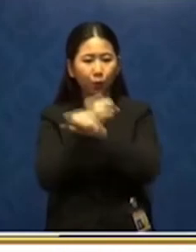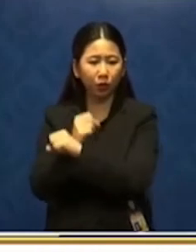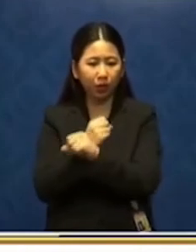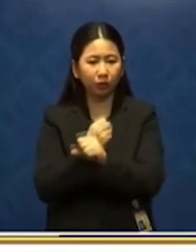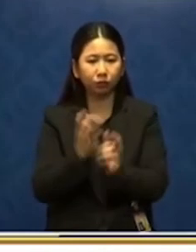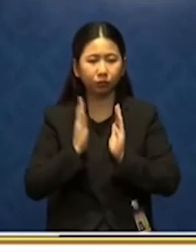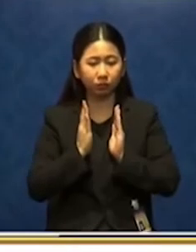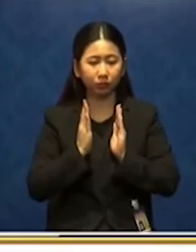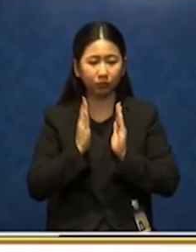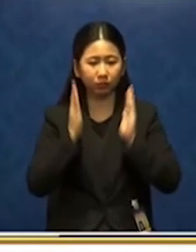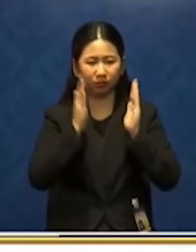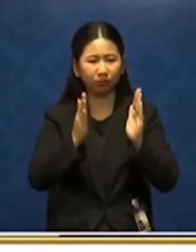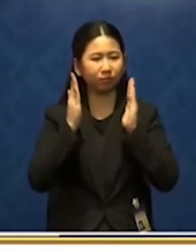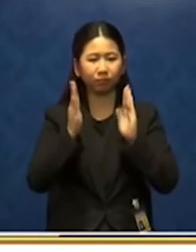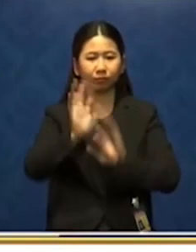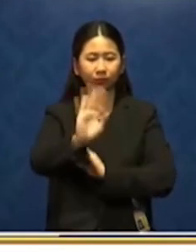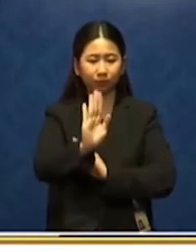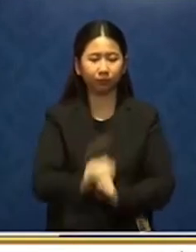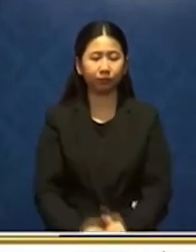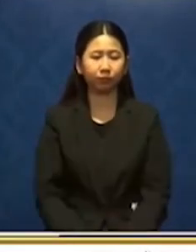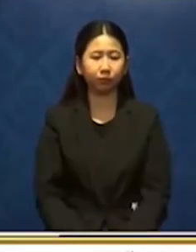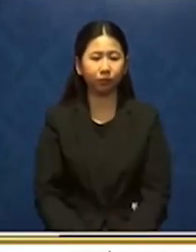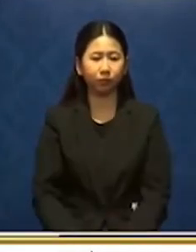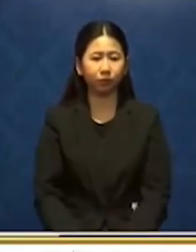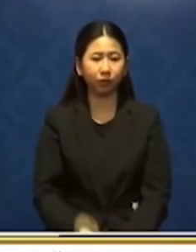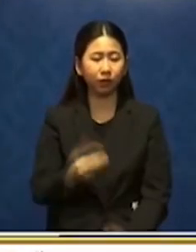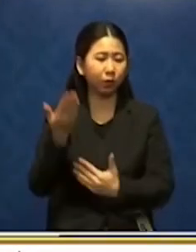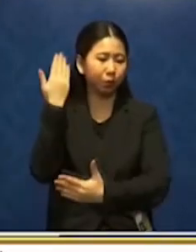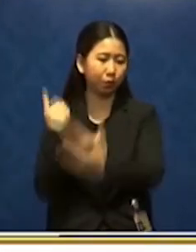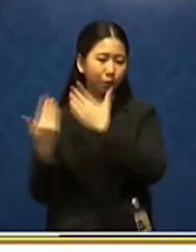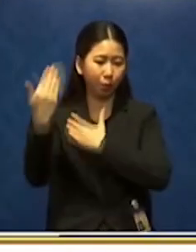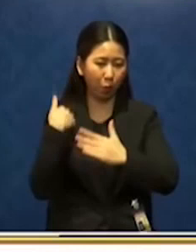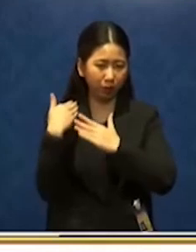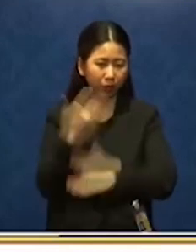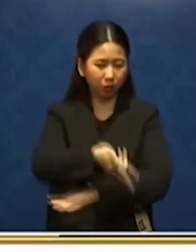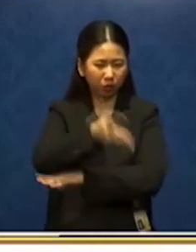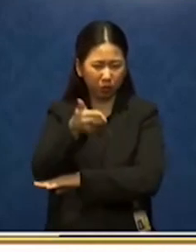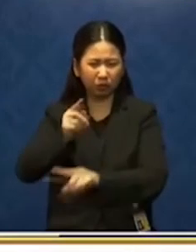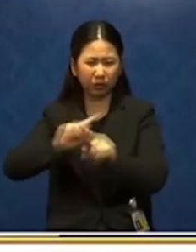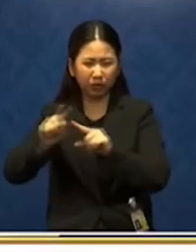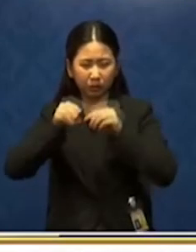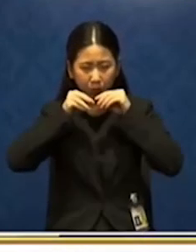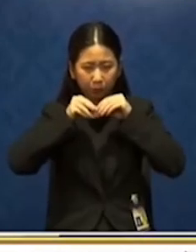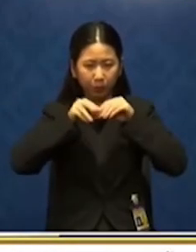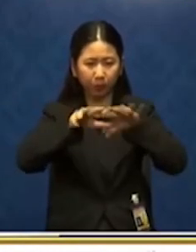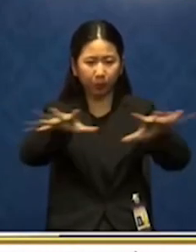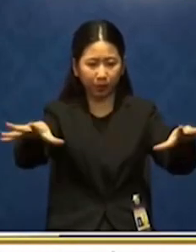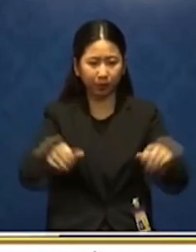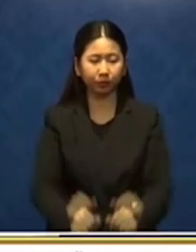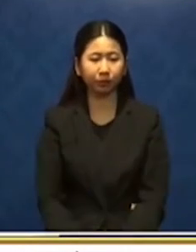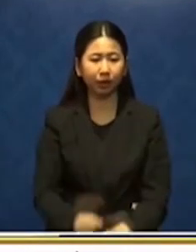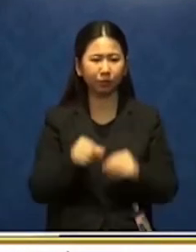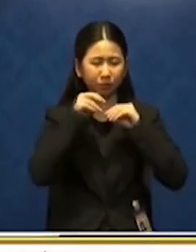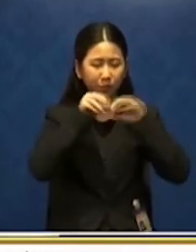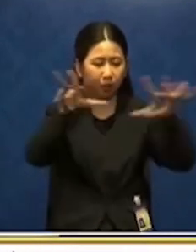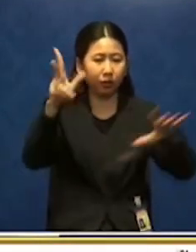ประธานครับตั้งแต่เกิดเหตุเราเห็นในการเผยแพร่ข้อมูลเกี่ยวกับตัวตนและประวัติของผู้ก่อเหตุอย่างกว้างขวางแม้ผู้เชี่ยวชาญและงานวิชาชีพชัดนะครับว่าการประคอง